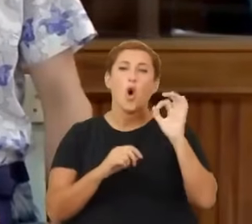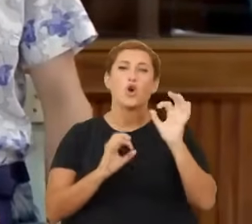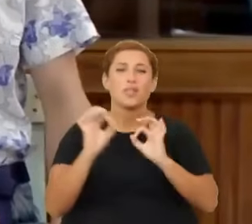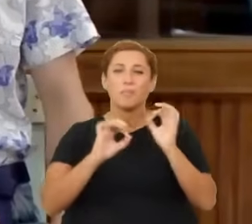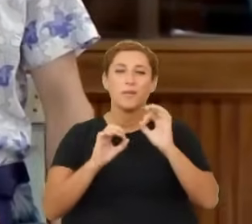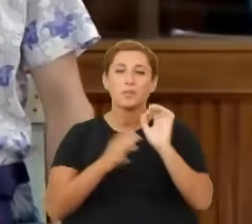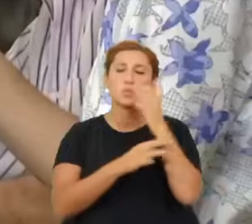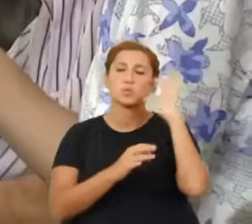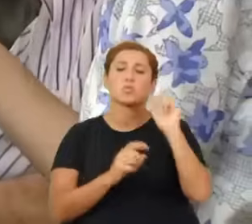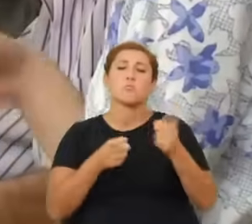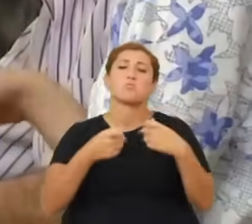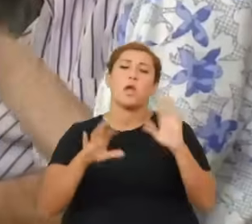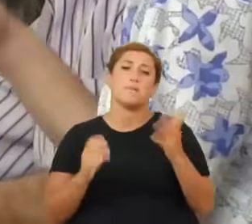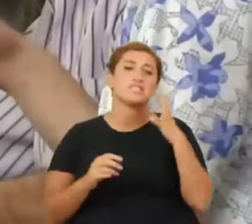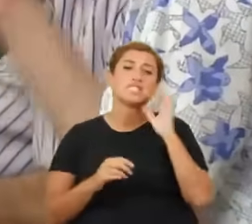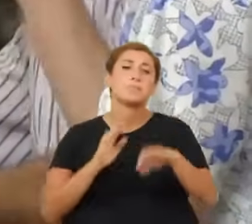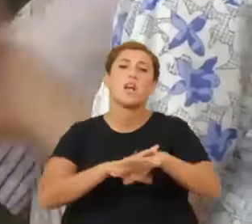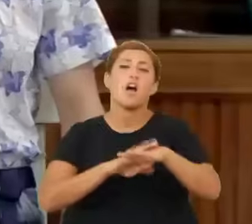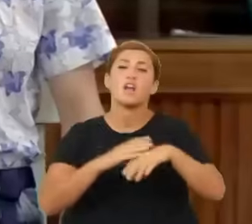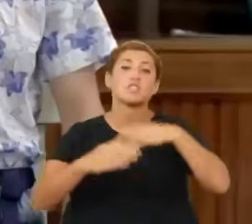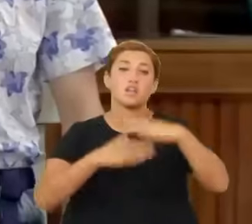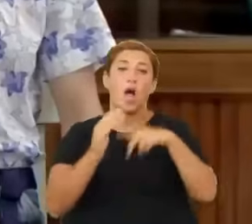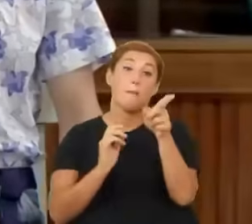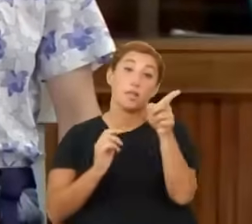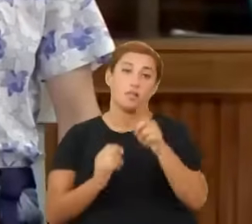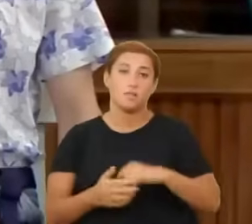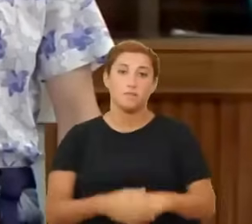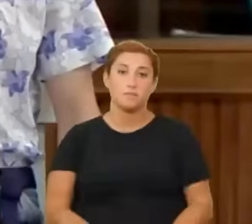uzmanı bulamazsınız abi. Kimin ayağını sarıyor, durun seni. Ahmet,